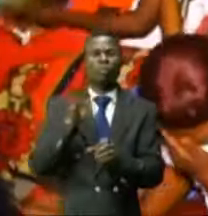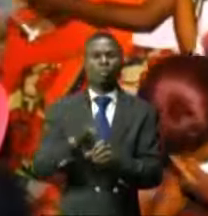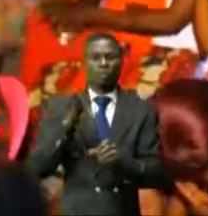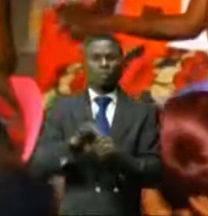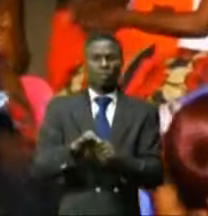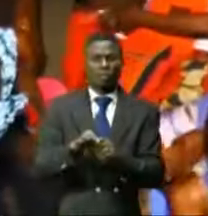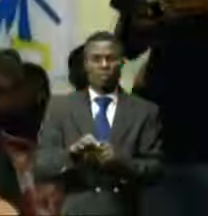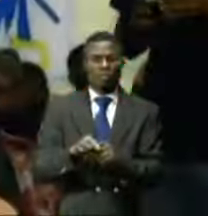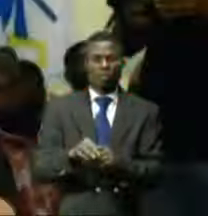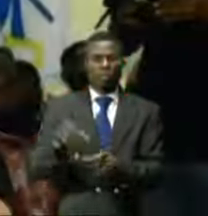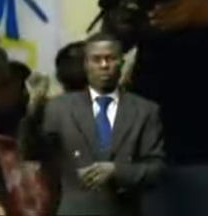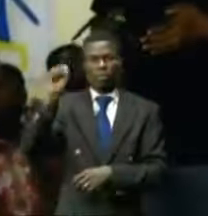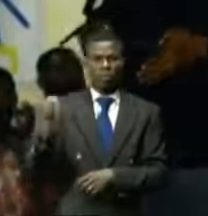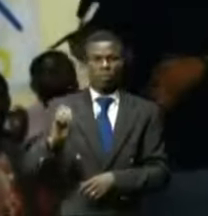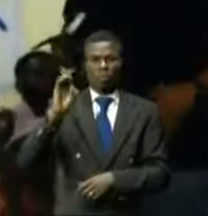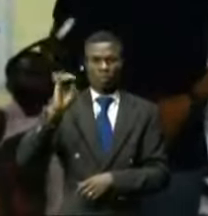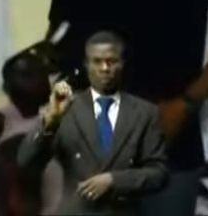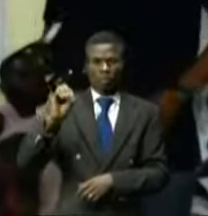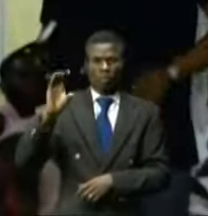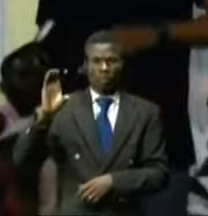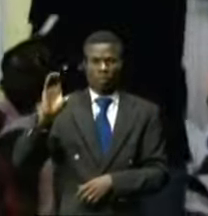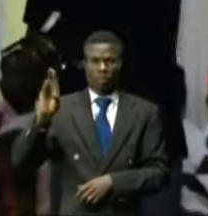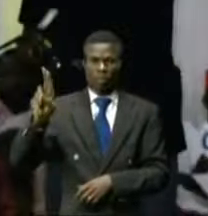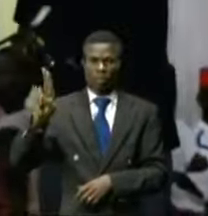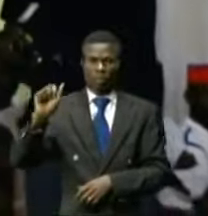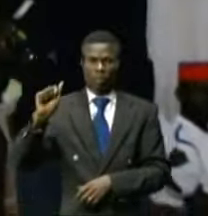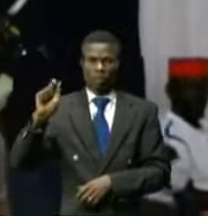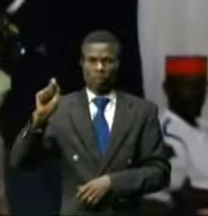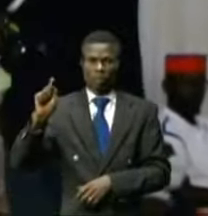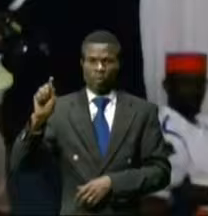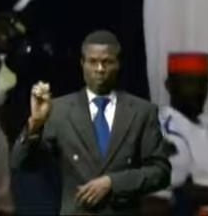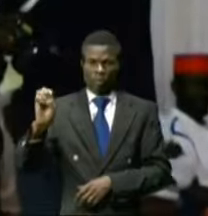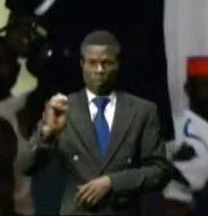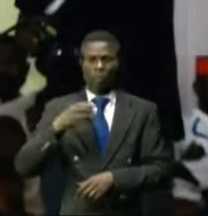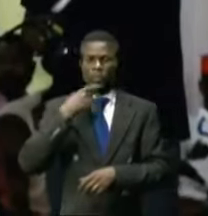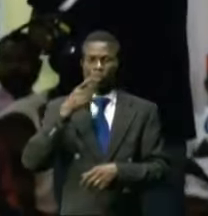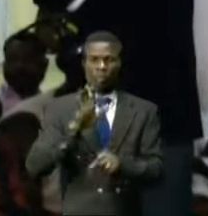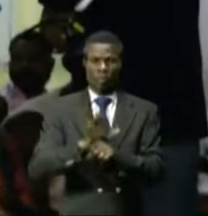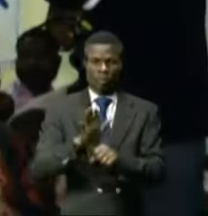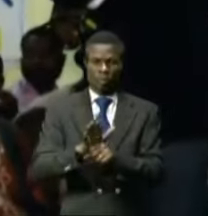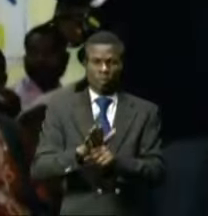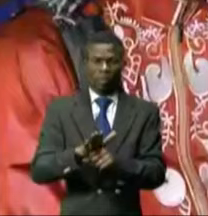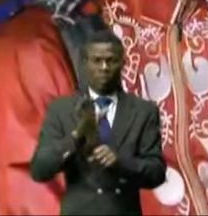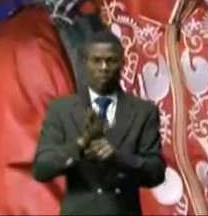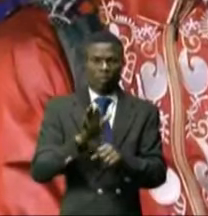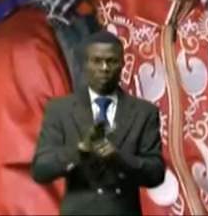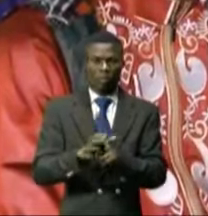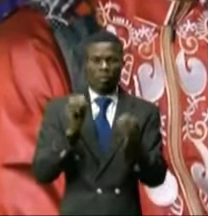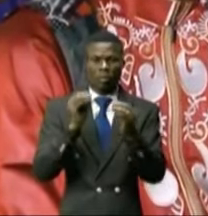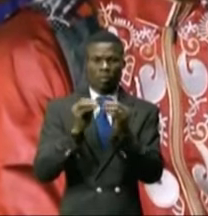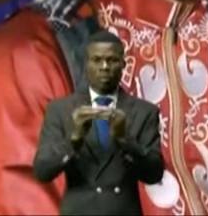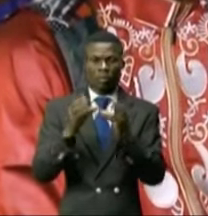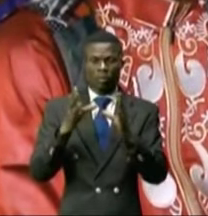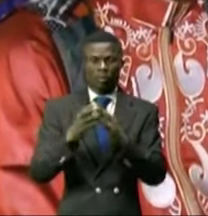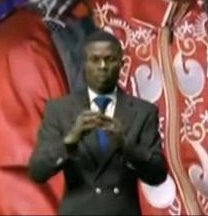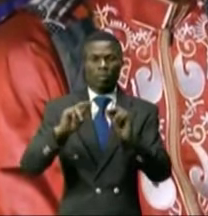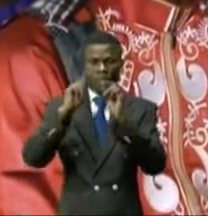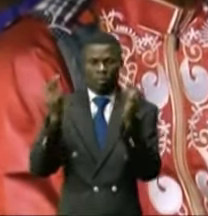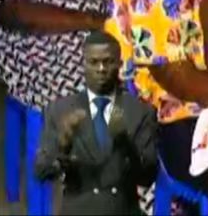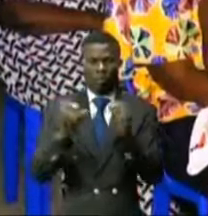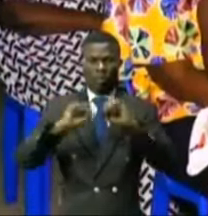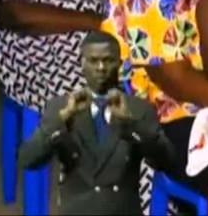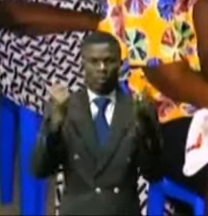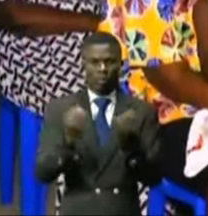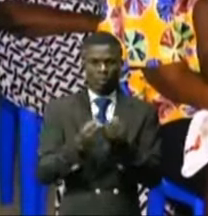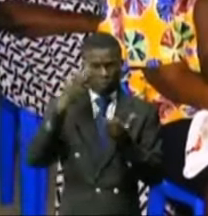par Socrate Moubengaï, cadre de l'UDPS, qui a entamé depuis peu une série de rencontres avec les couches sociales de